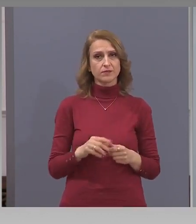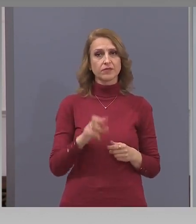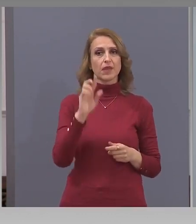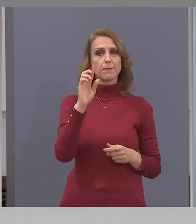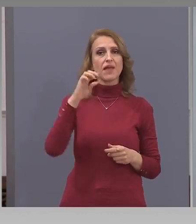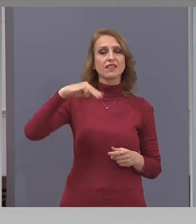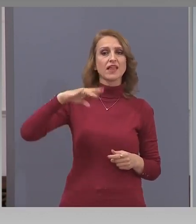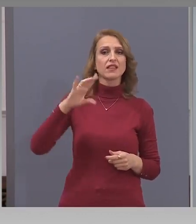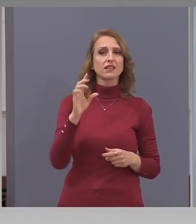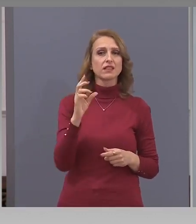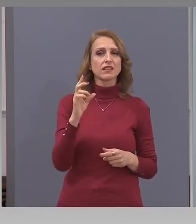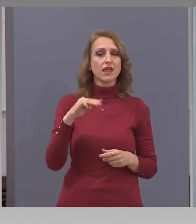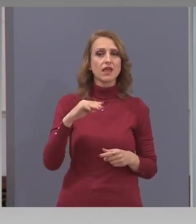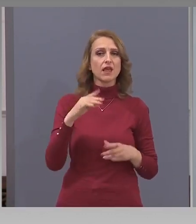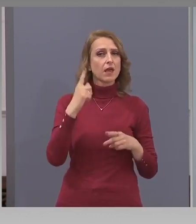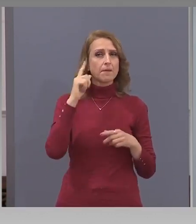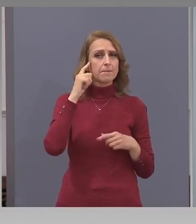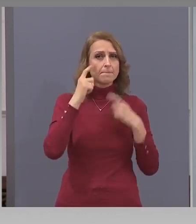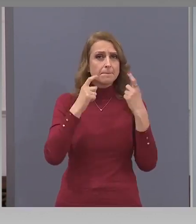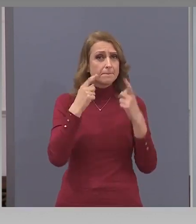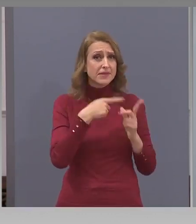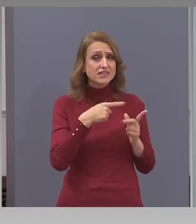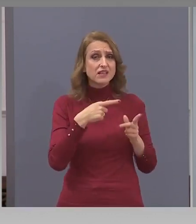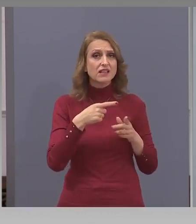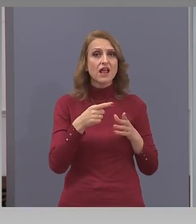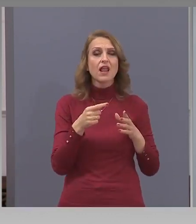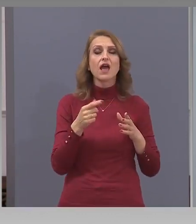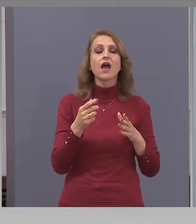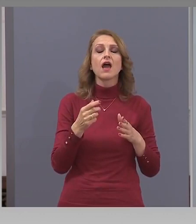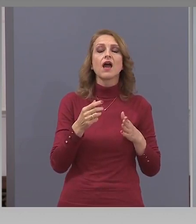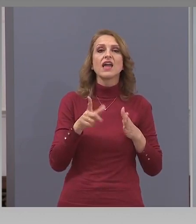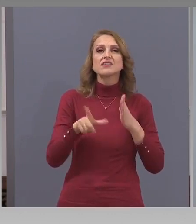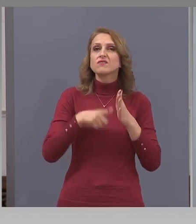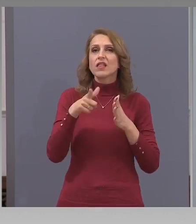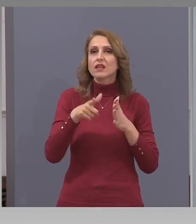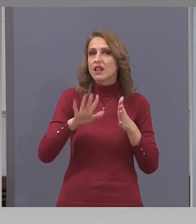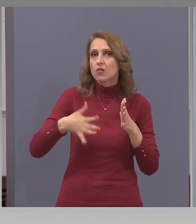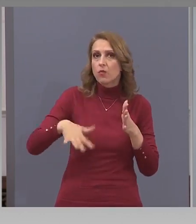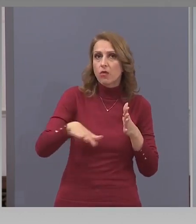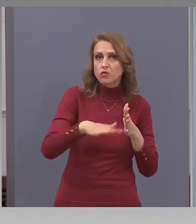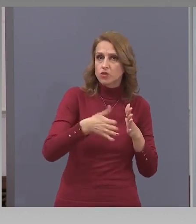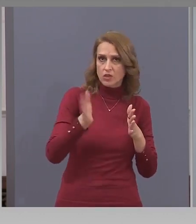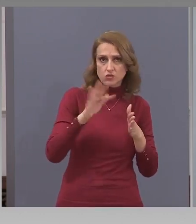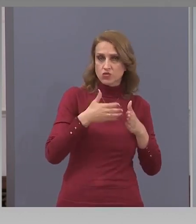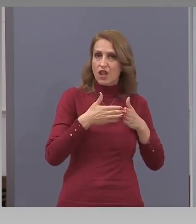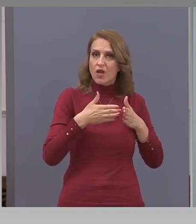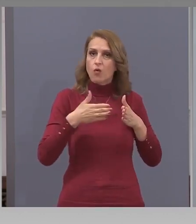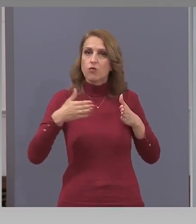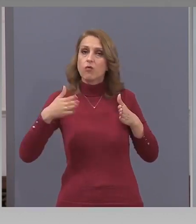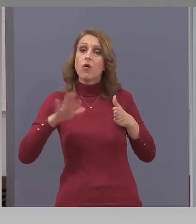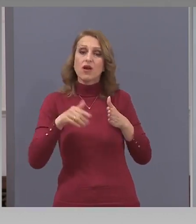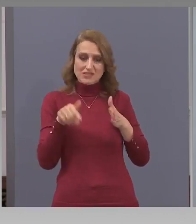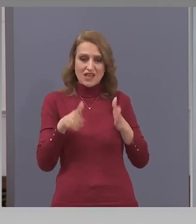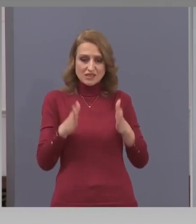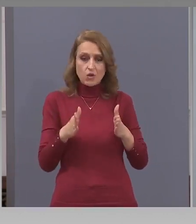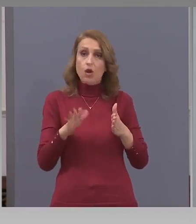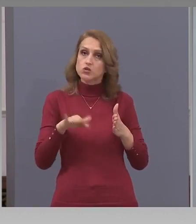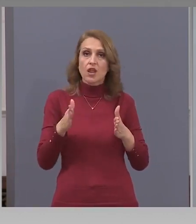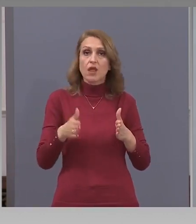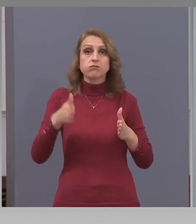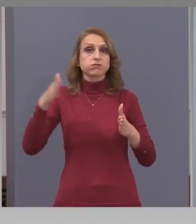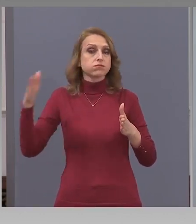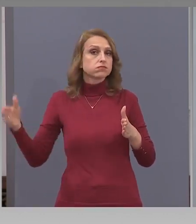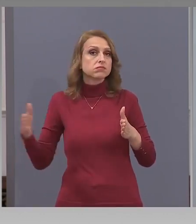позволите. Обмисляте ли удължаване на извънредното положение? До кога? И обмисля ли се пълна карантина за всички, забрана за излизане от